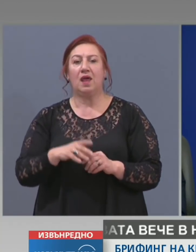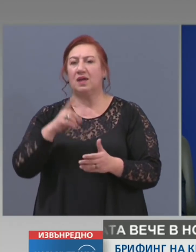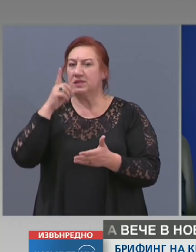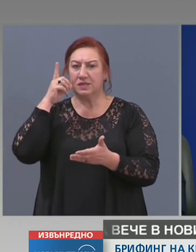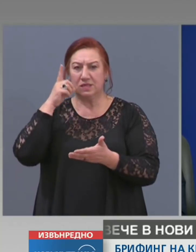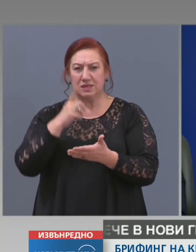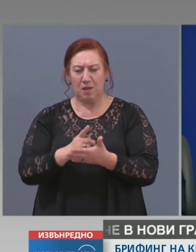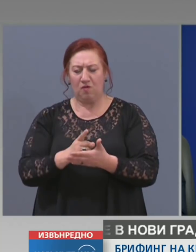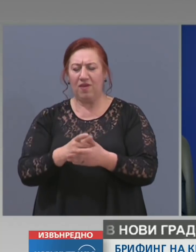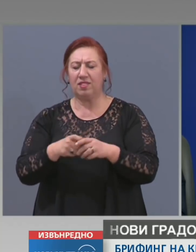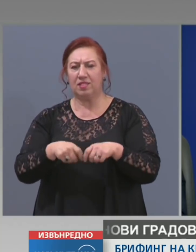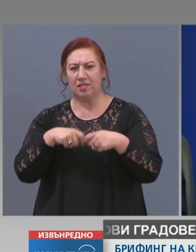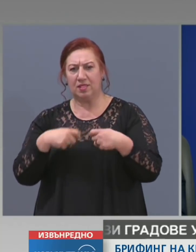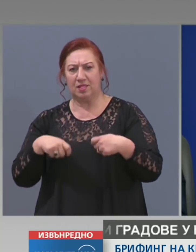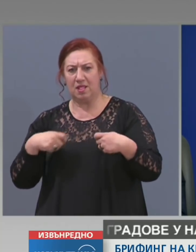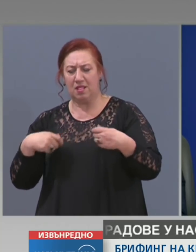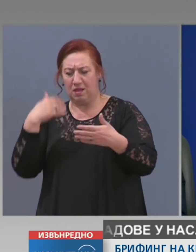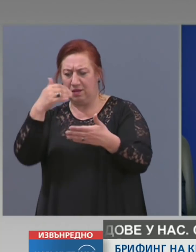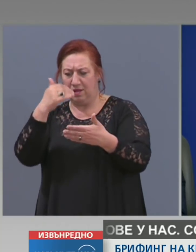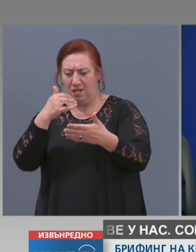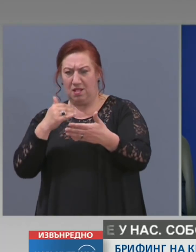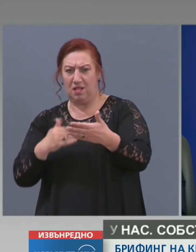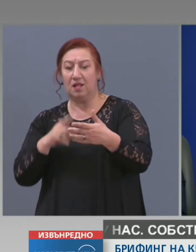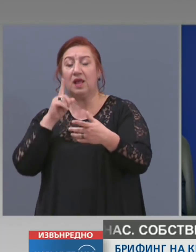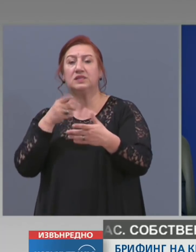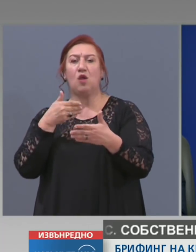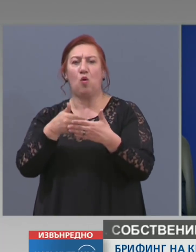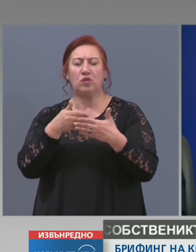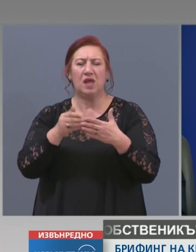Заповедта е дълга и третира всички възможни